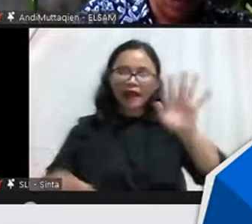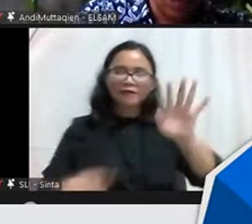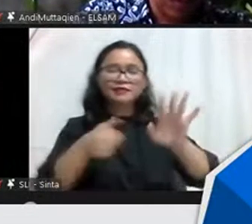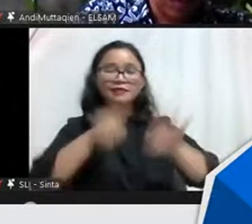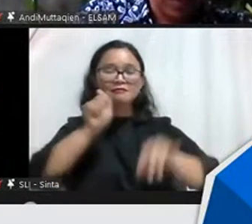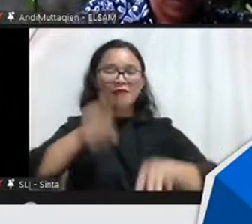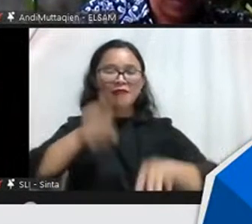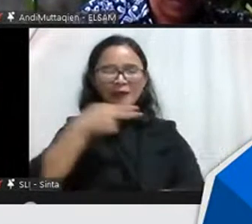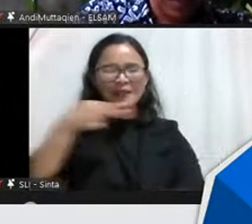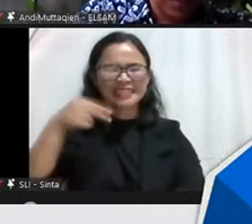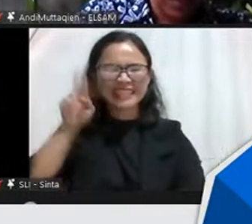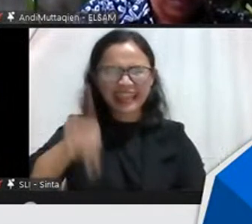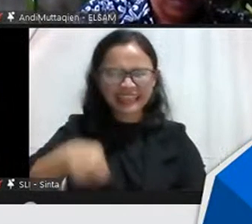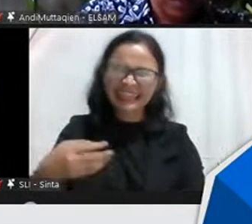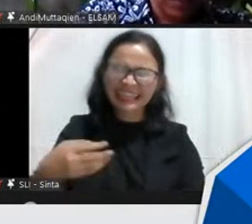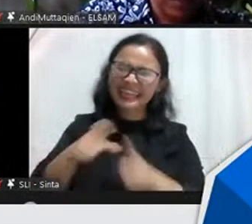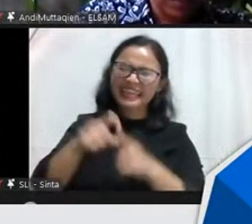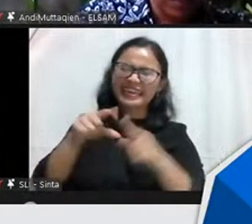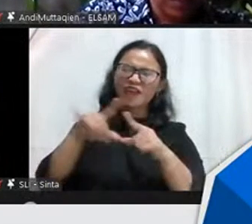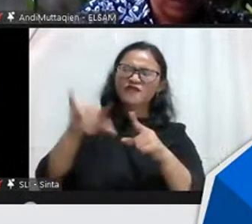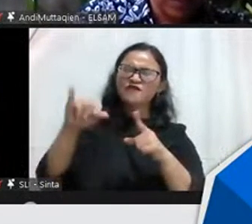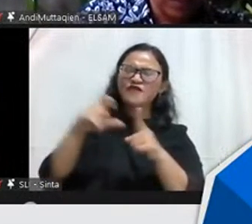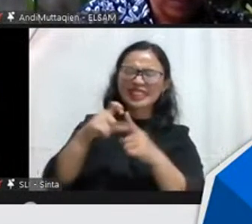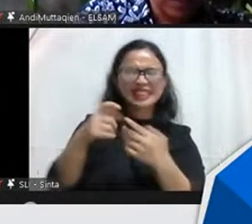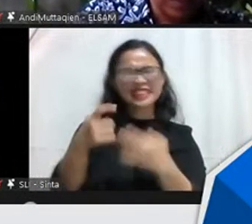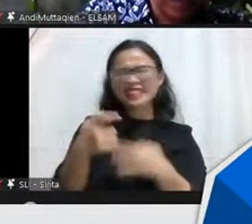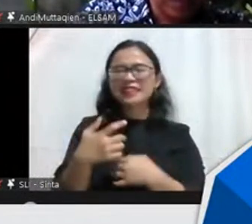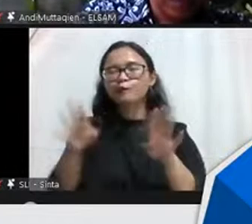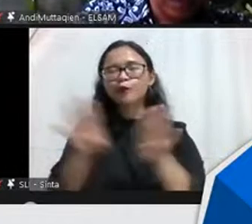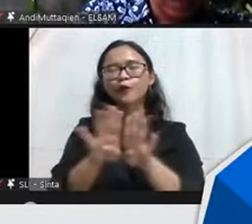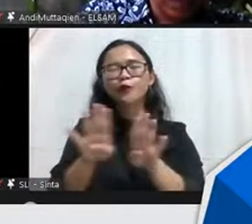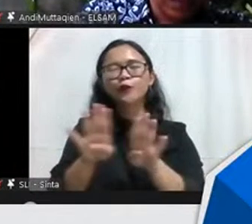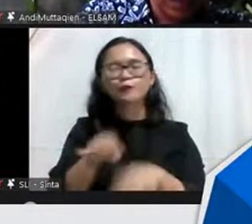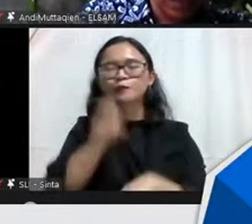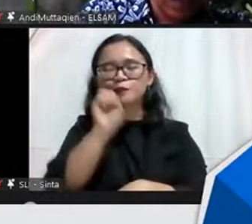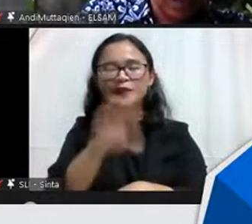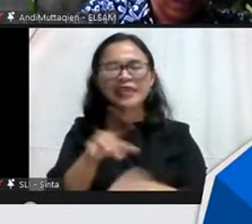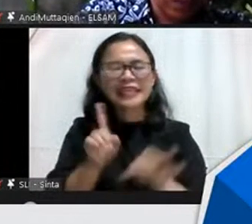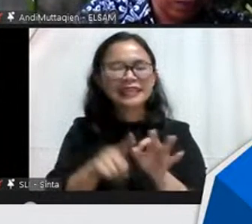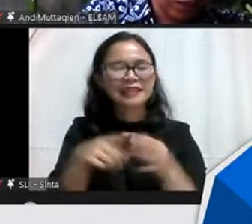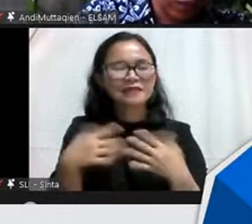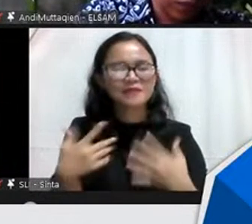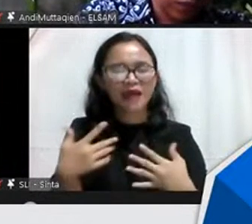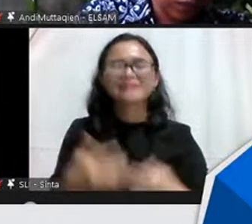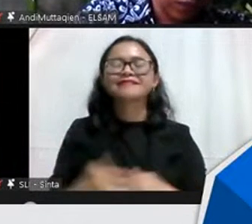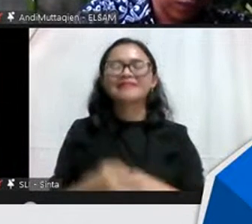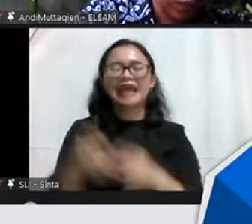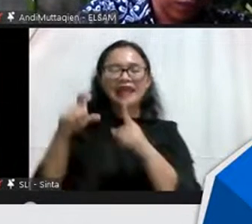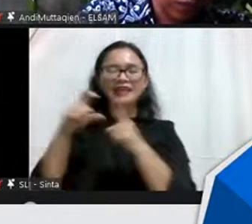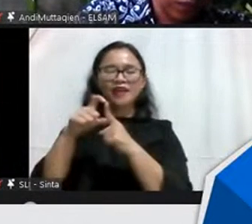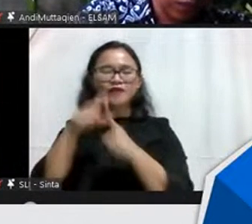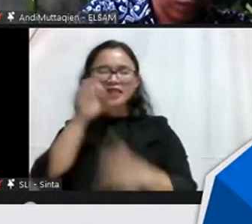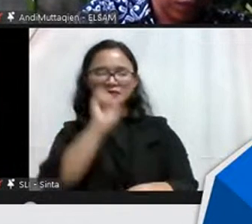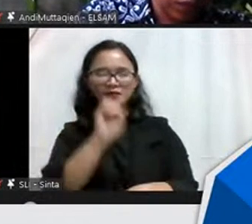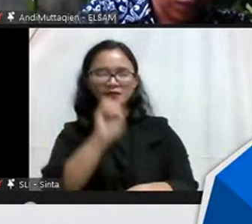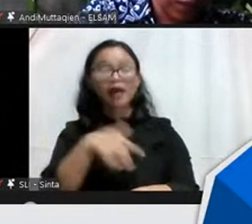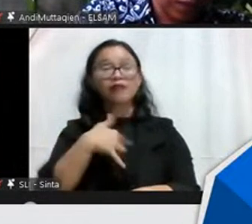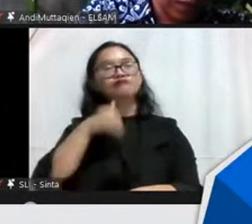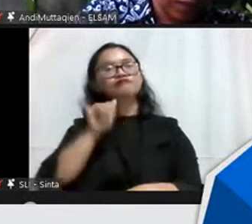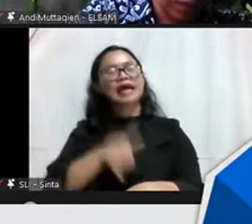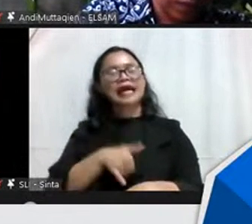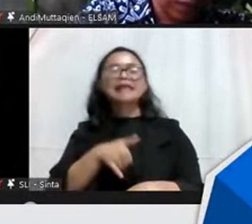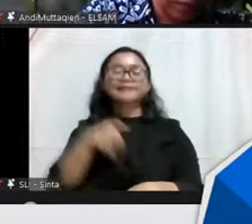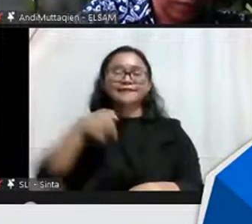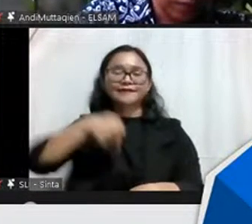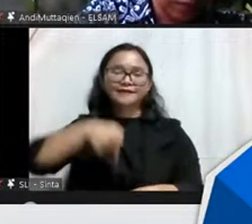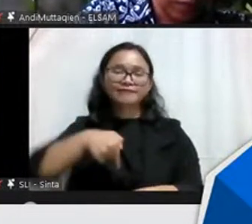lagi bangavid perataan pungkasnya ya yang pertama tentu saja karena hak ini adalah sesuatu yang